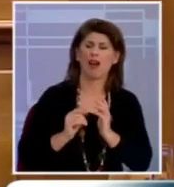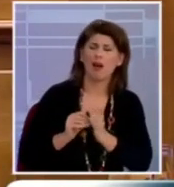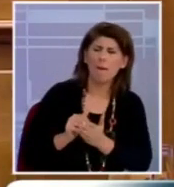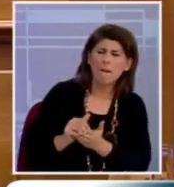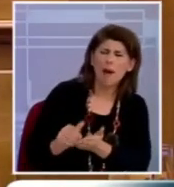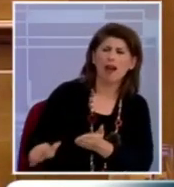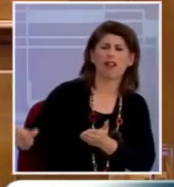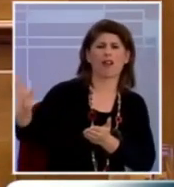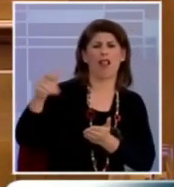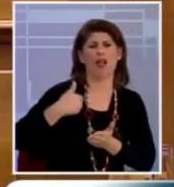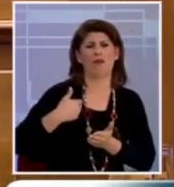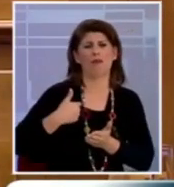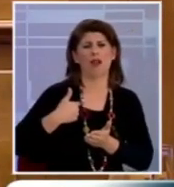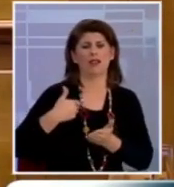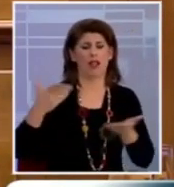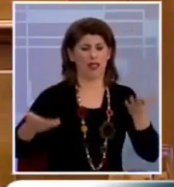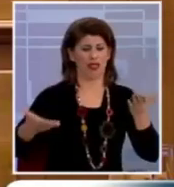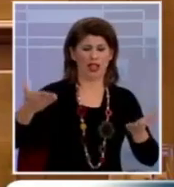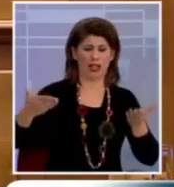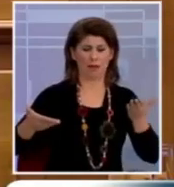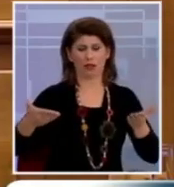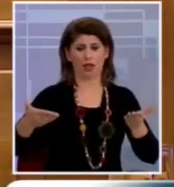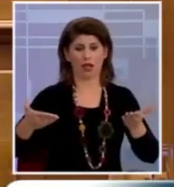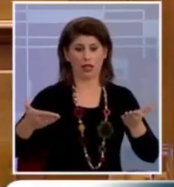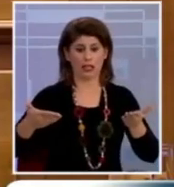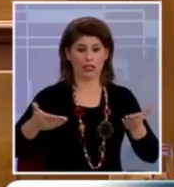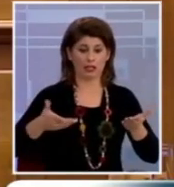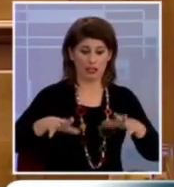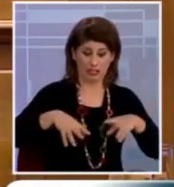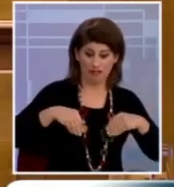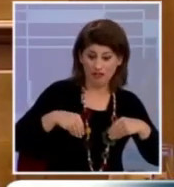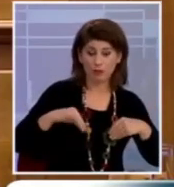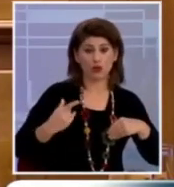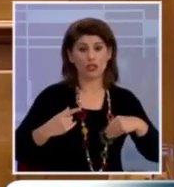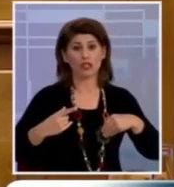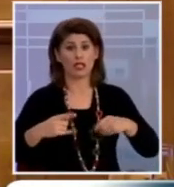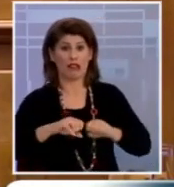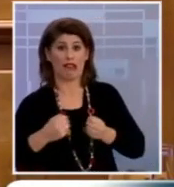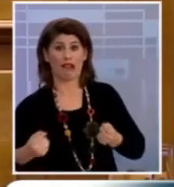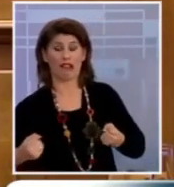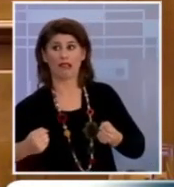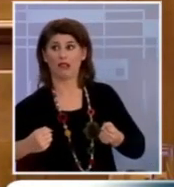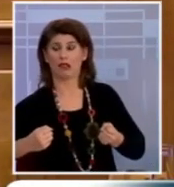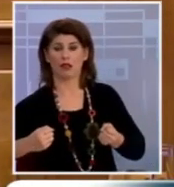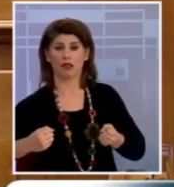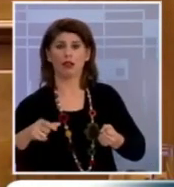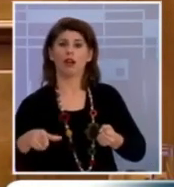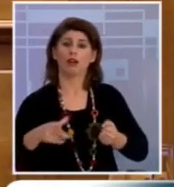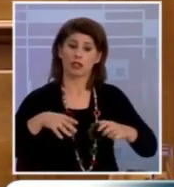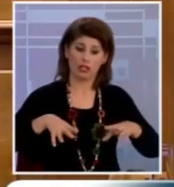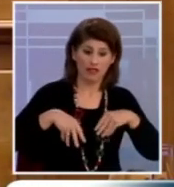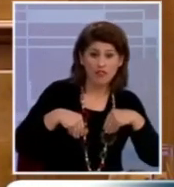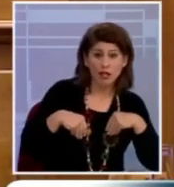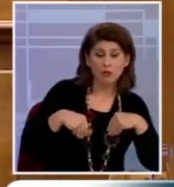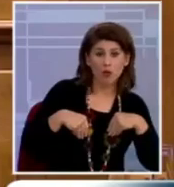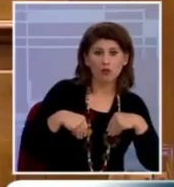τα μανιχαϊστικά διλήμματα συμβιβασμός ή ρήξη, όπου στο μεν συμβιβασμό θα είναι υποτίθεται